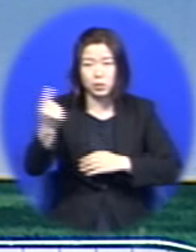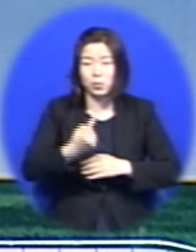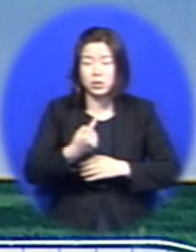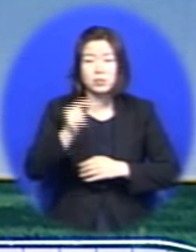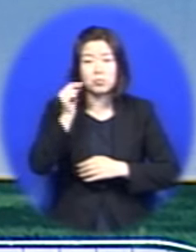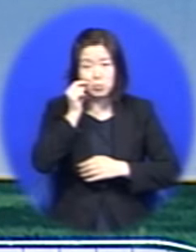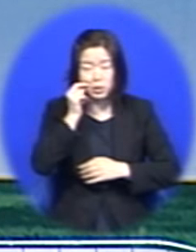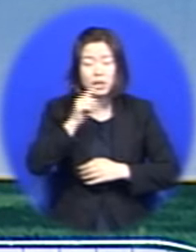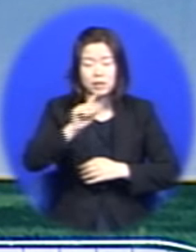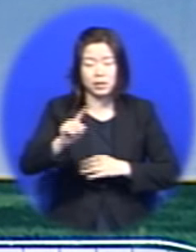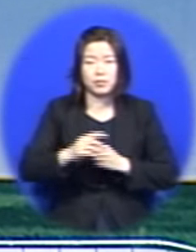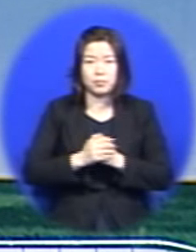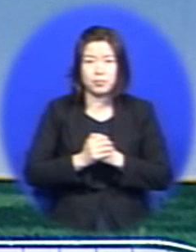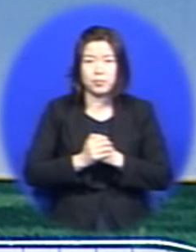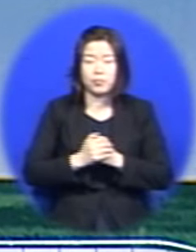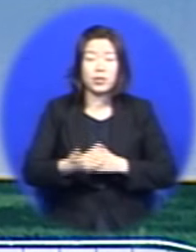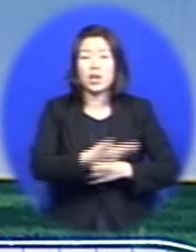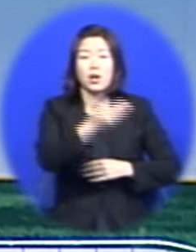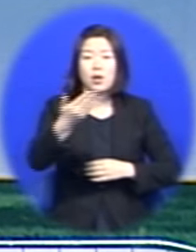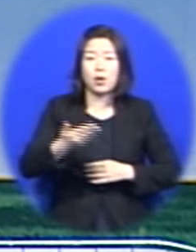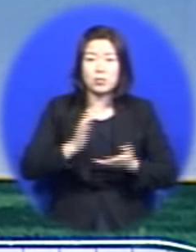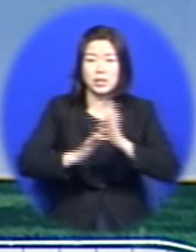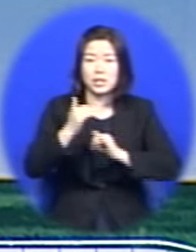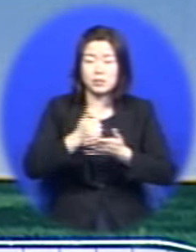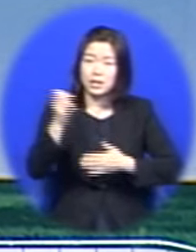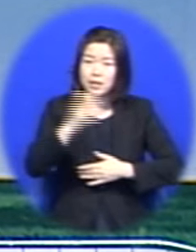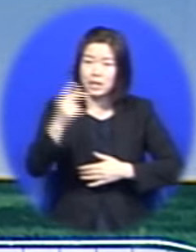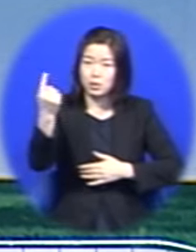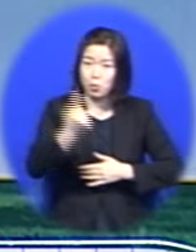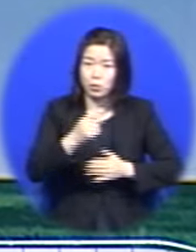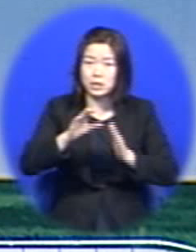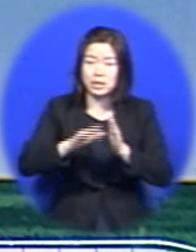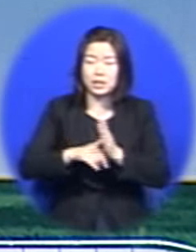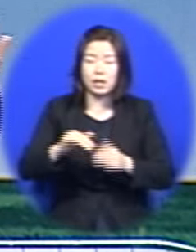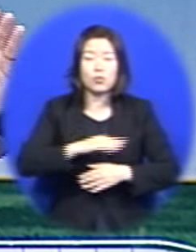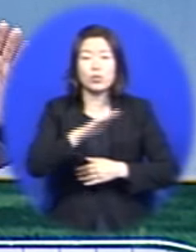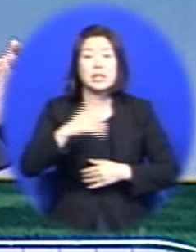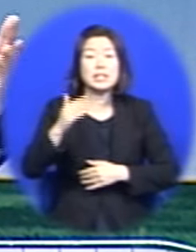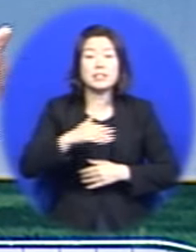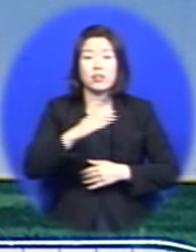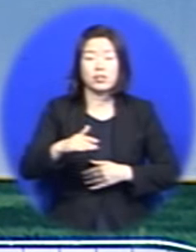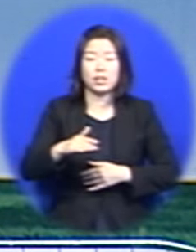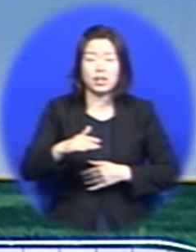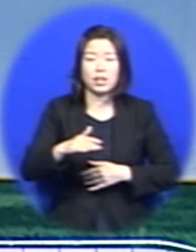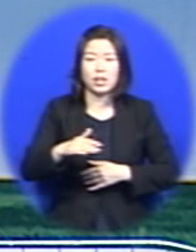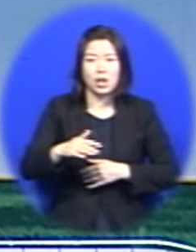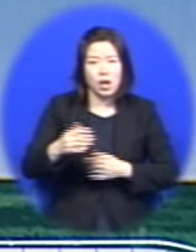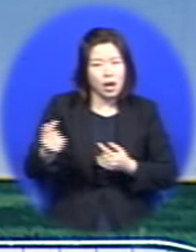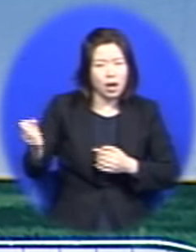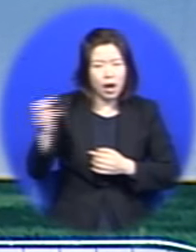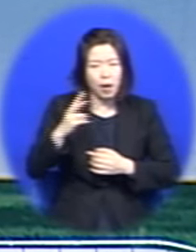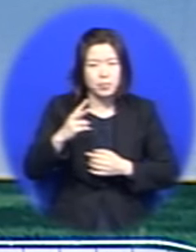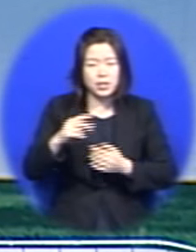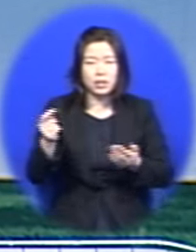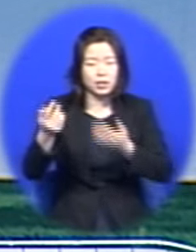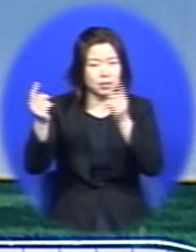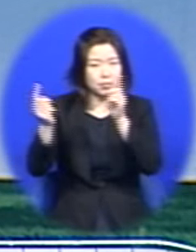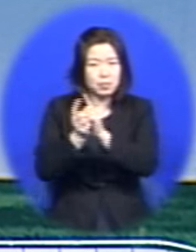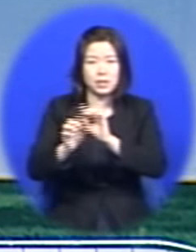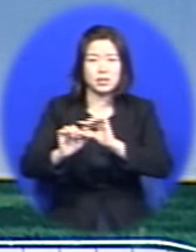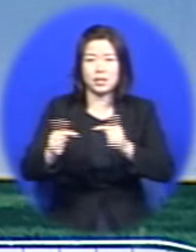못하리니. 여러분, 예수님이 재림에 오실 때 우리는 절대로 예수님의 재림을 도둑같이 맞지